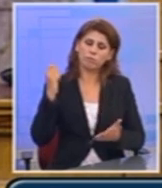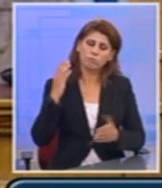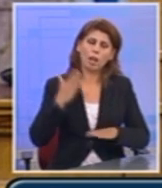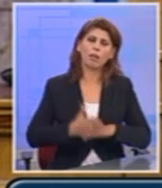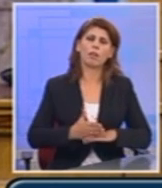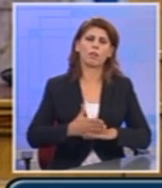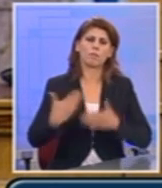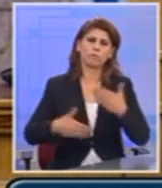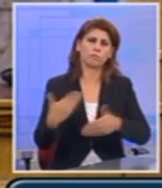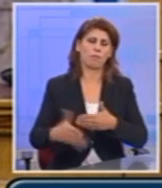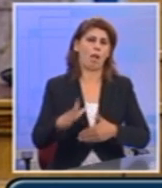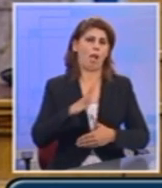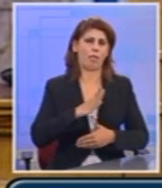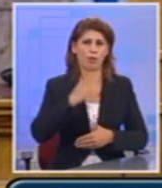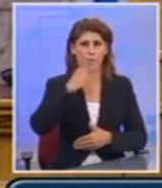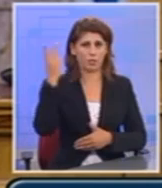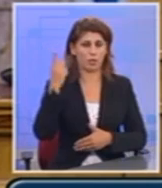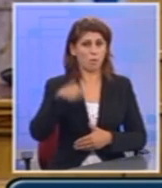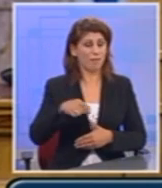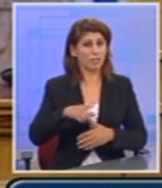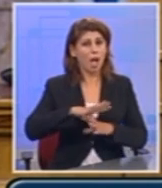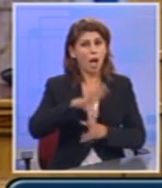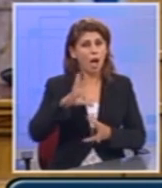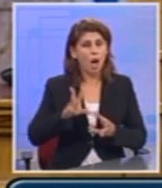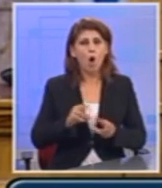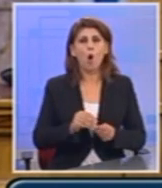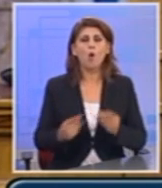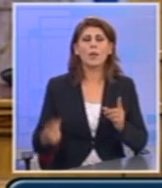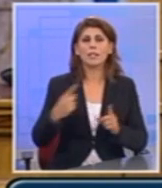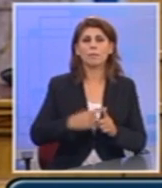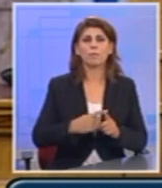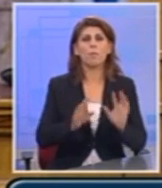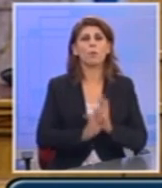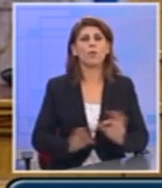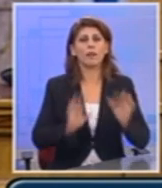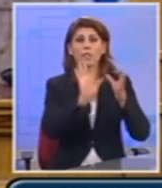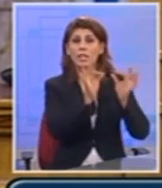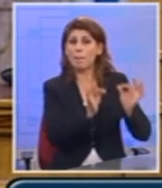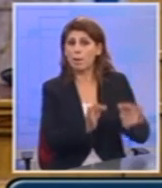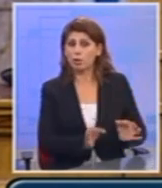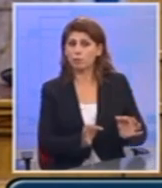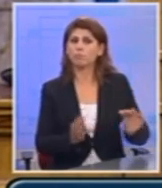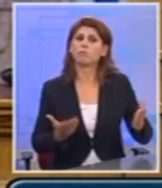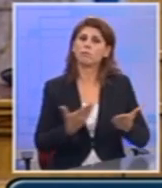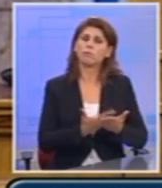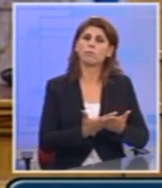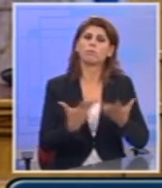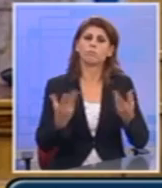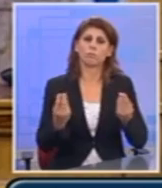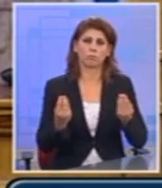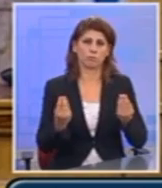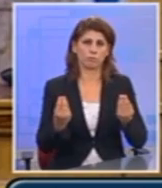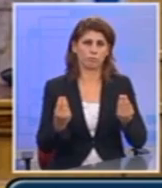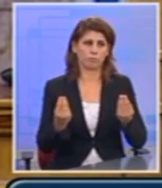ανθρώπινα δικαιώματα που συμπληρώνονται από προδιαγραφές και πρότυπα τα οποία τίθενται σε διάφορες